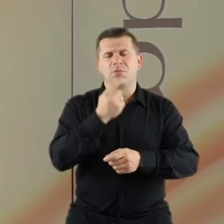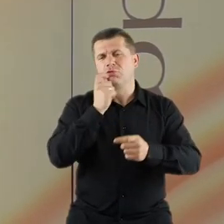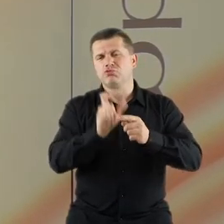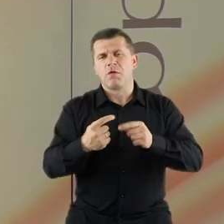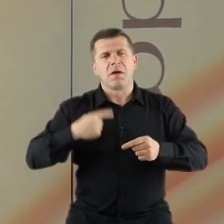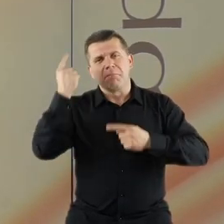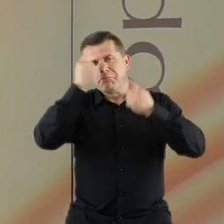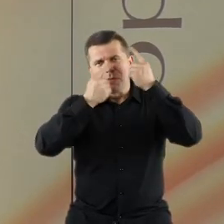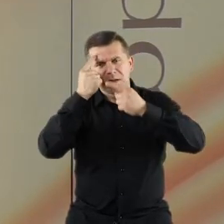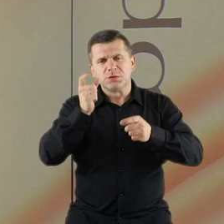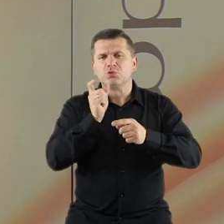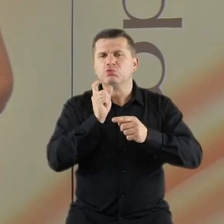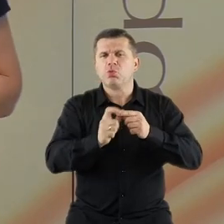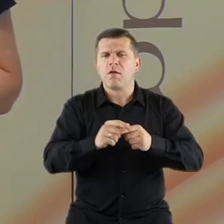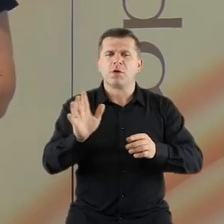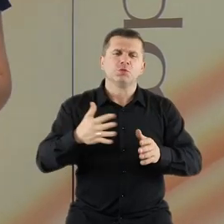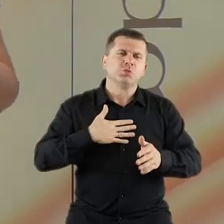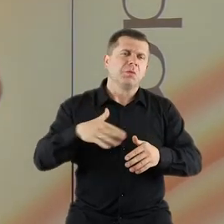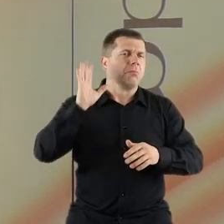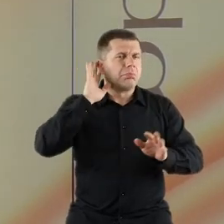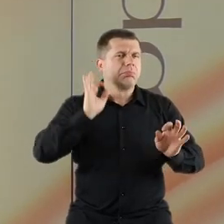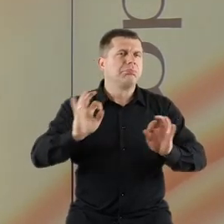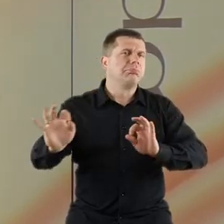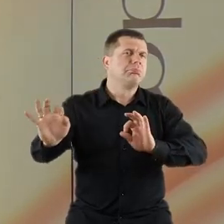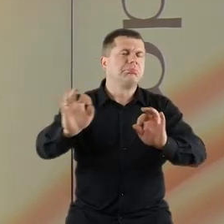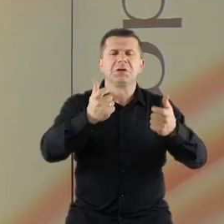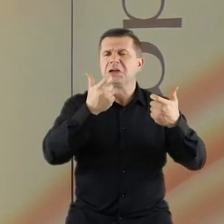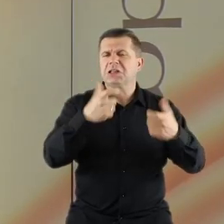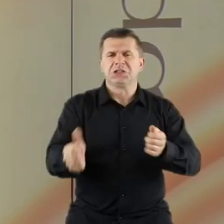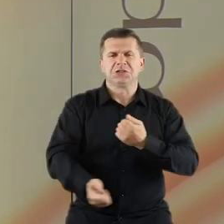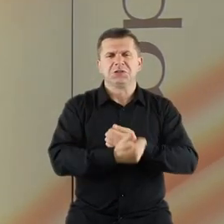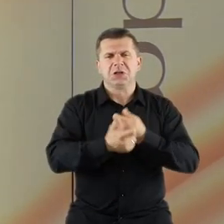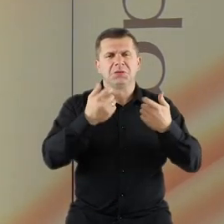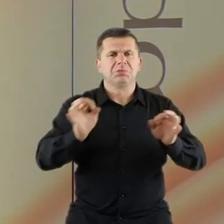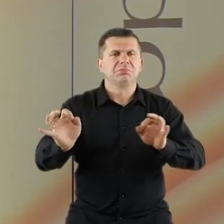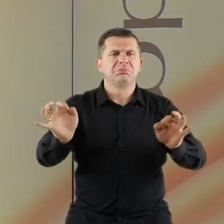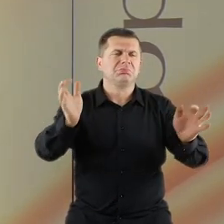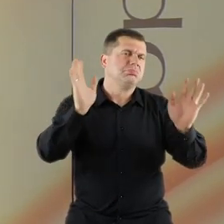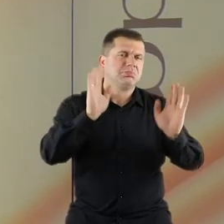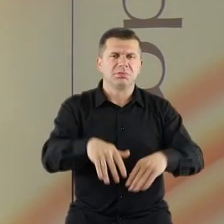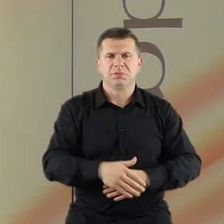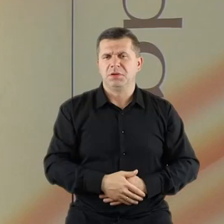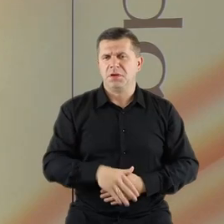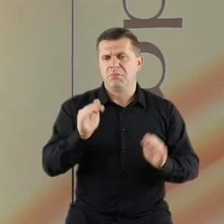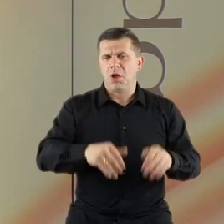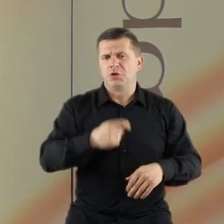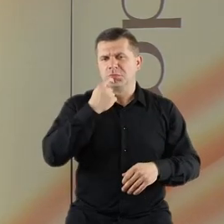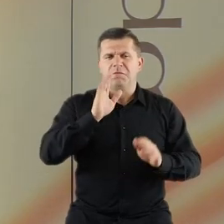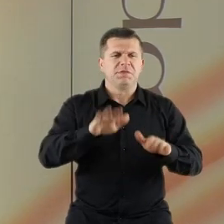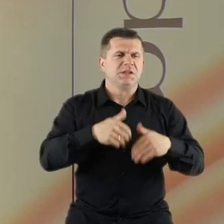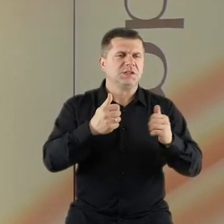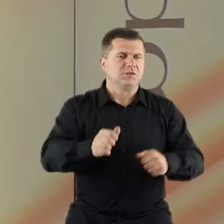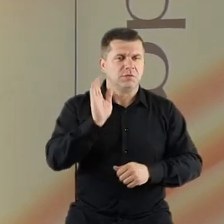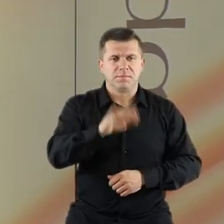słowa wydaje nam się że te słowa potraw mogą krążyć i nic się nie dzieje że można powiedzieć